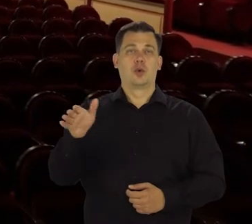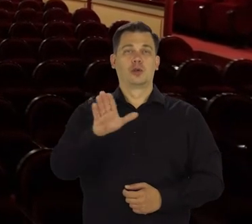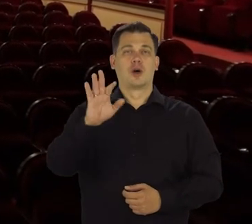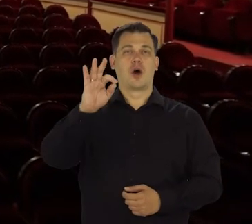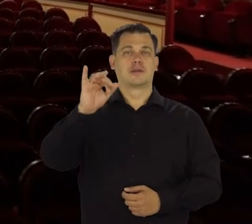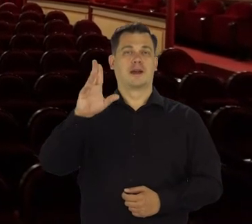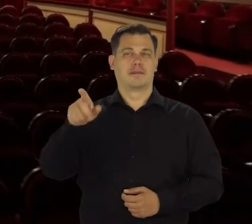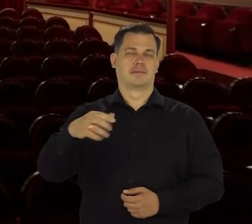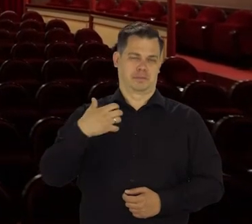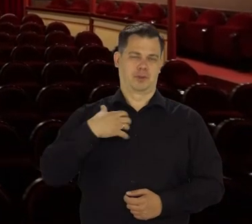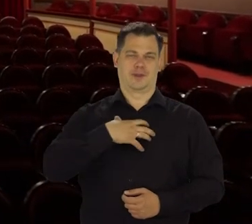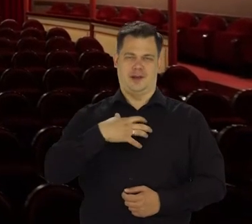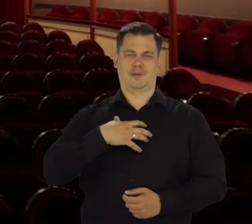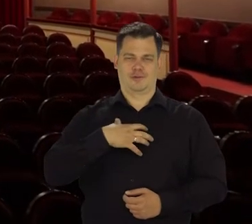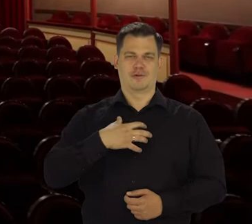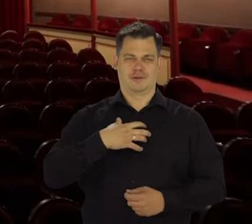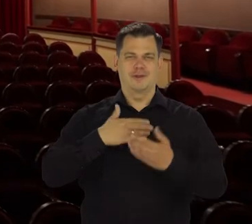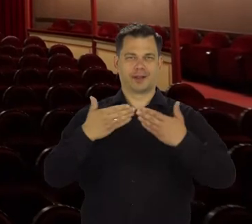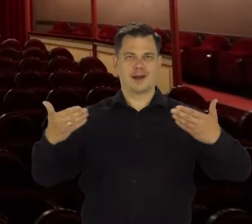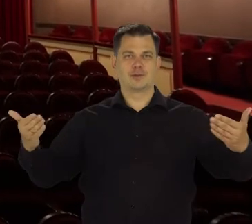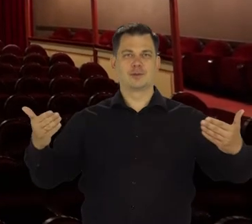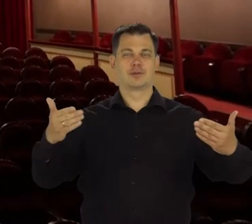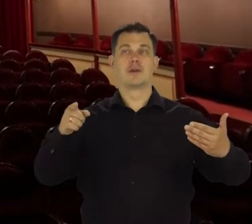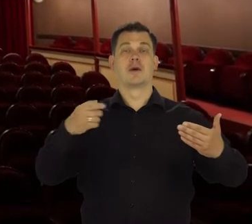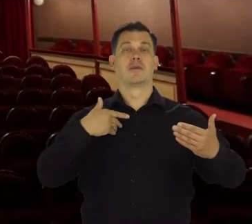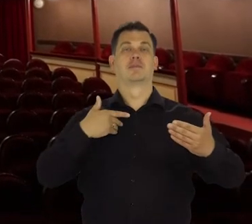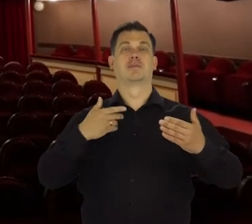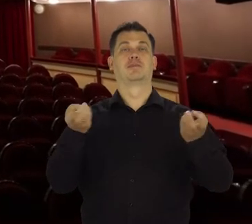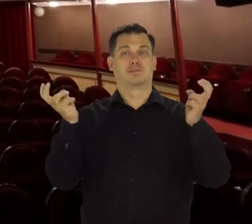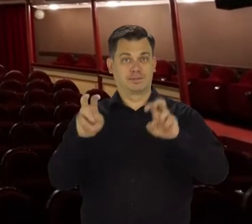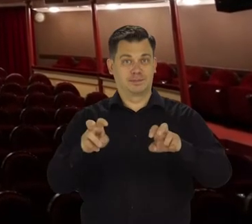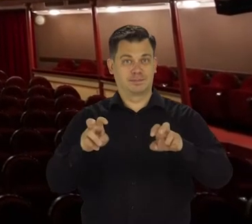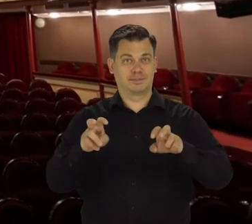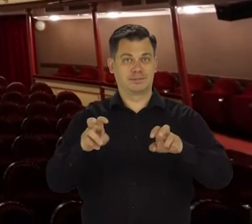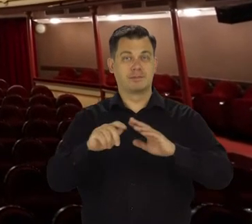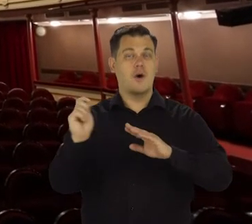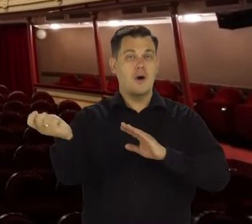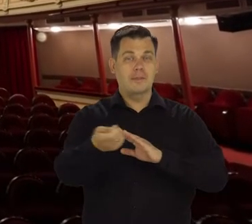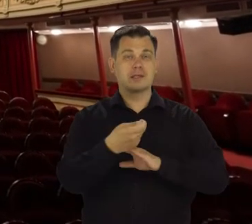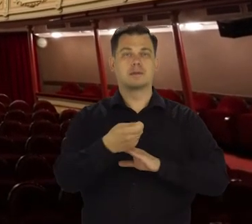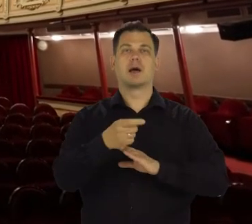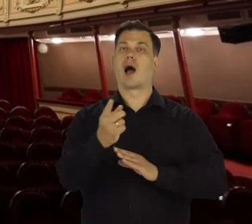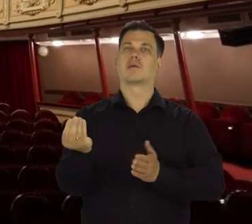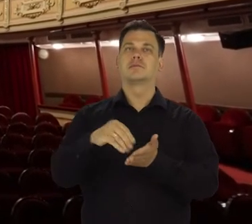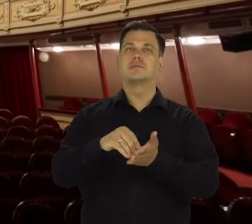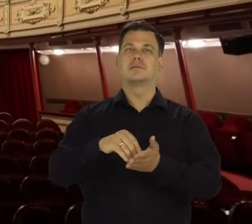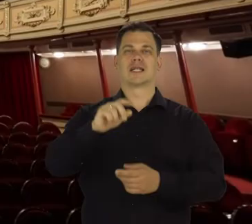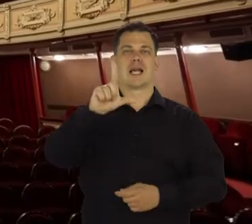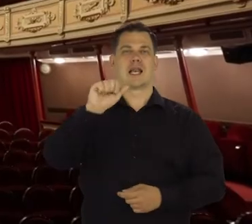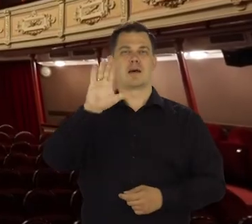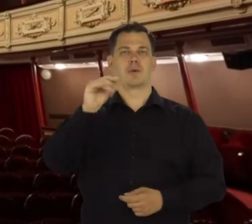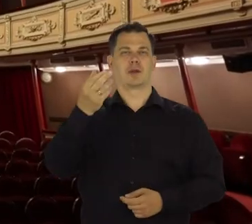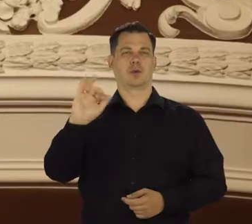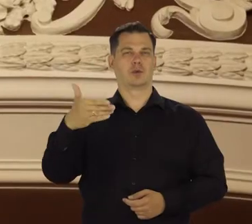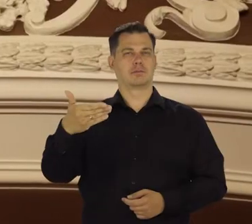Juliusz Osterwa był dyrektorem teatru repertuarowego, stworzył objazd oraz też miał coś takiego, co się